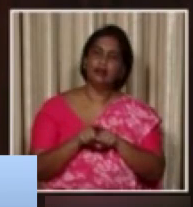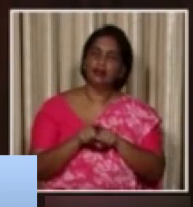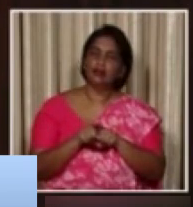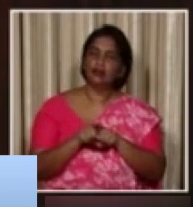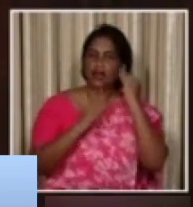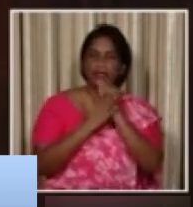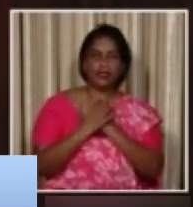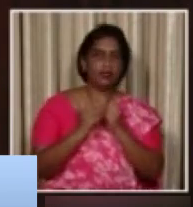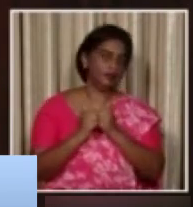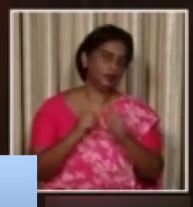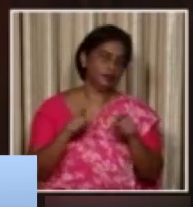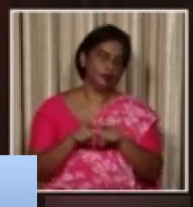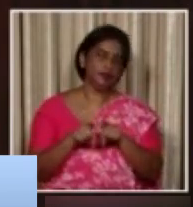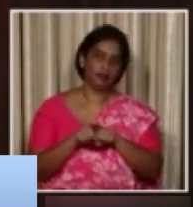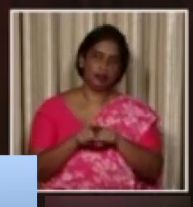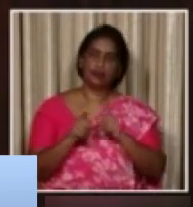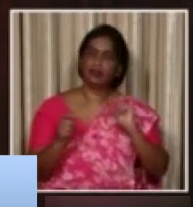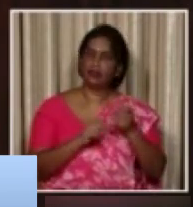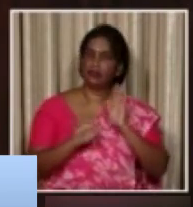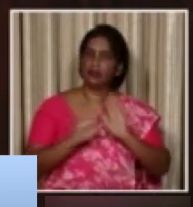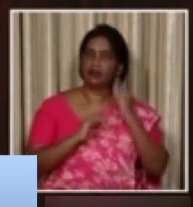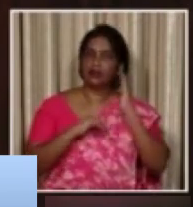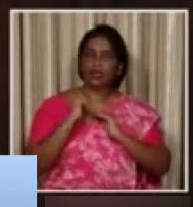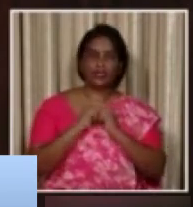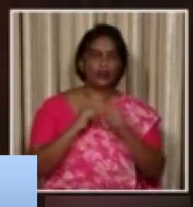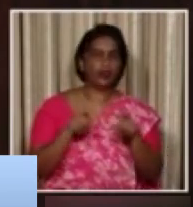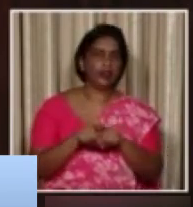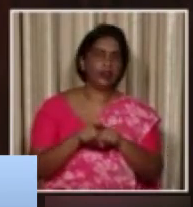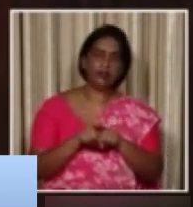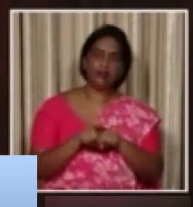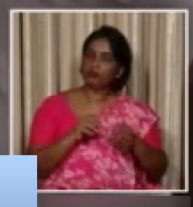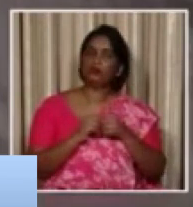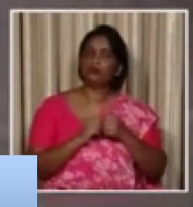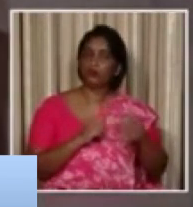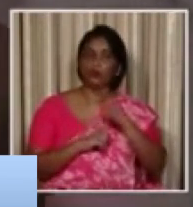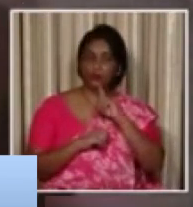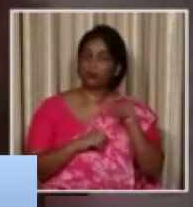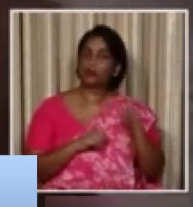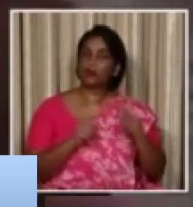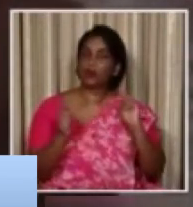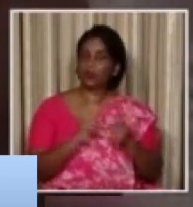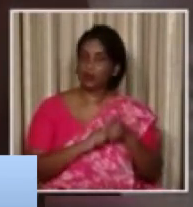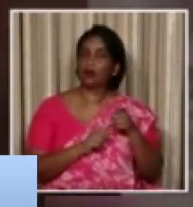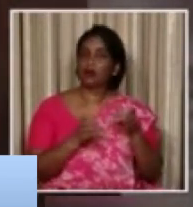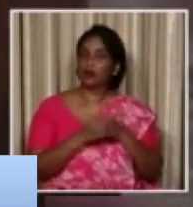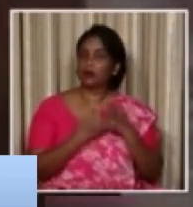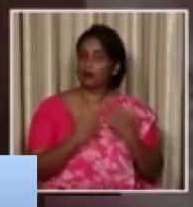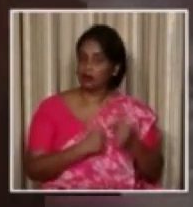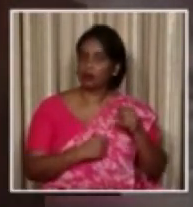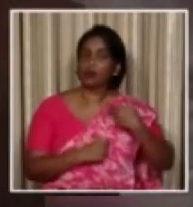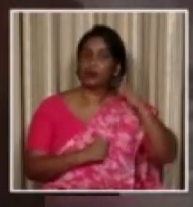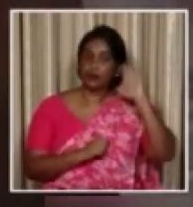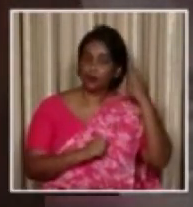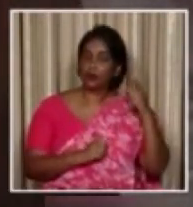තරඟ පැවතුණත් මං හිතන්නේ මේ පරිපාලනය කරන අයයි ක්‍රීඩා සෙල්ලම් කරන අයයි හැමදාම දිනු. මේ ක්‍රිකට් ක්‍රීඩාවට ලැබෙන්නා වූ සුවිශාල